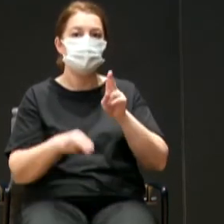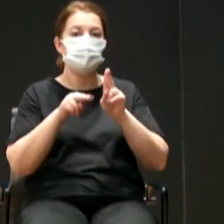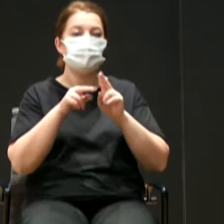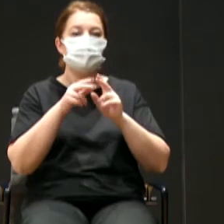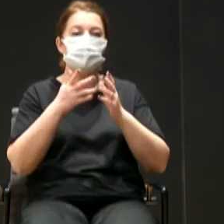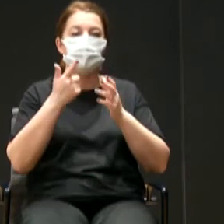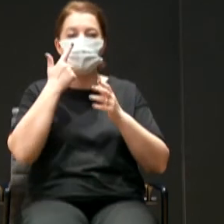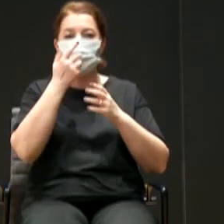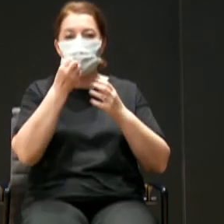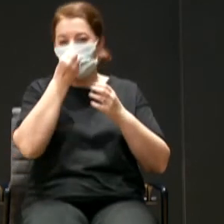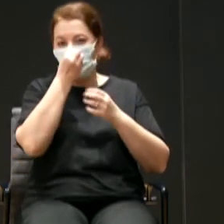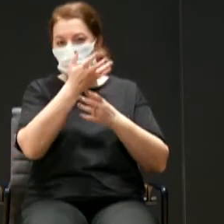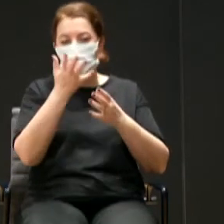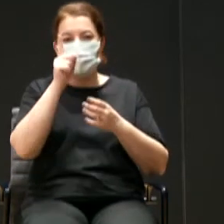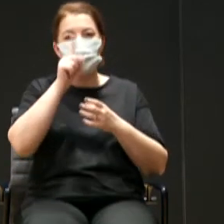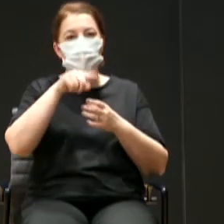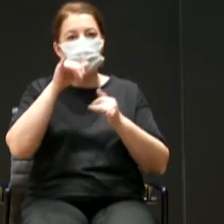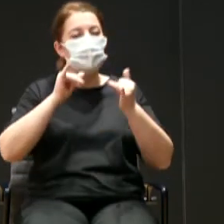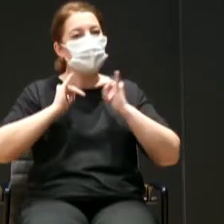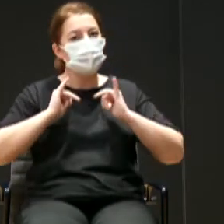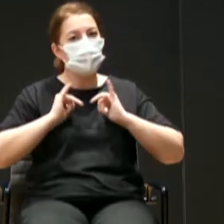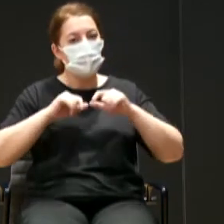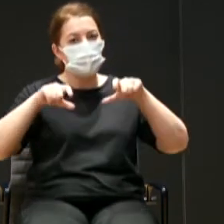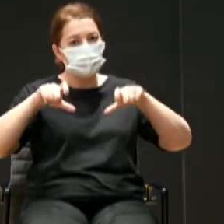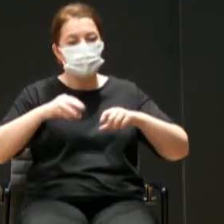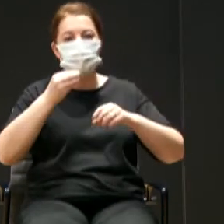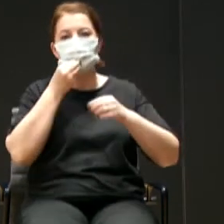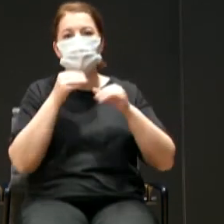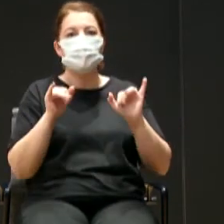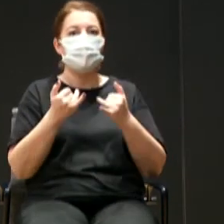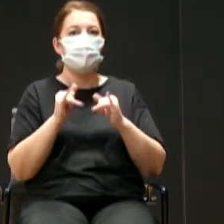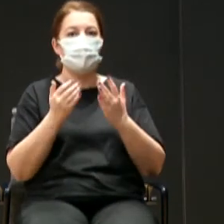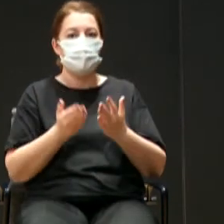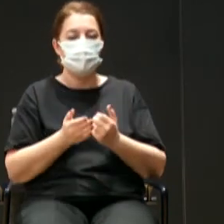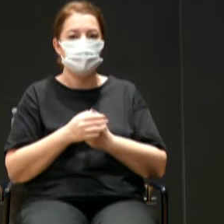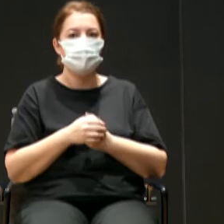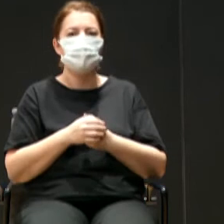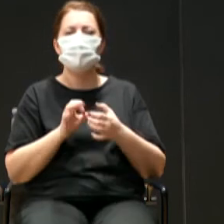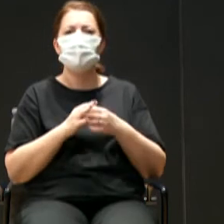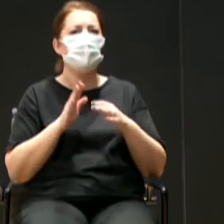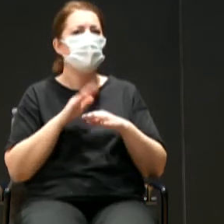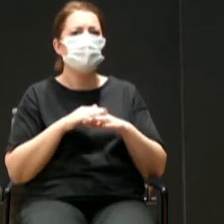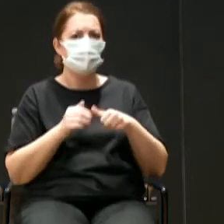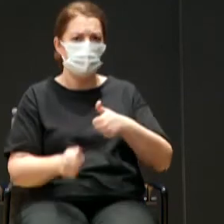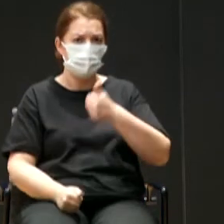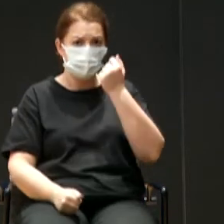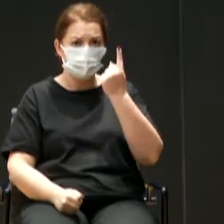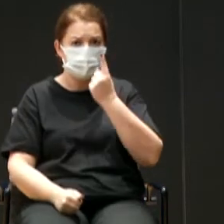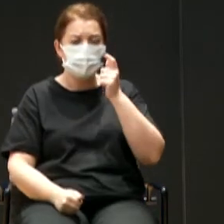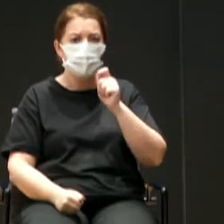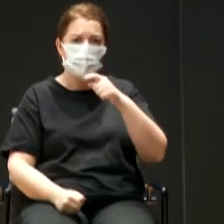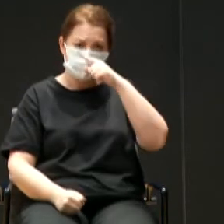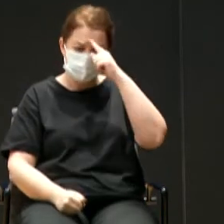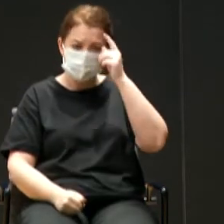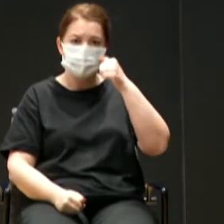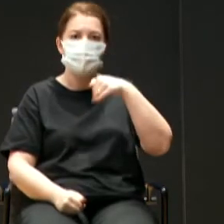bahçesi, günübirlik dinleme piknik alanları. Yani ne yapacaktı? Başka bir şey yapma şansı yok.